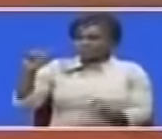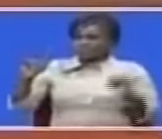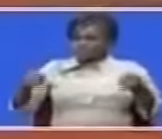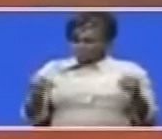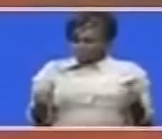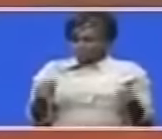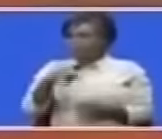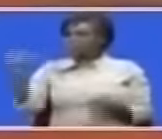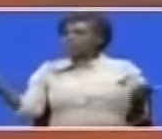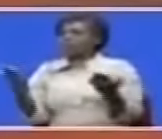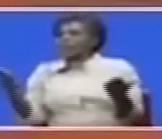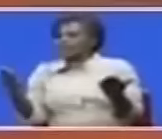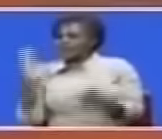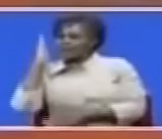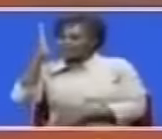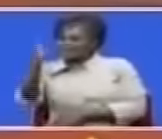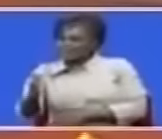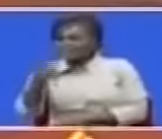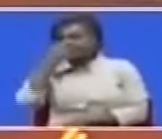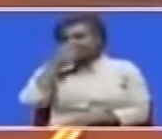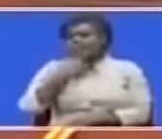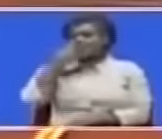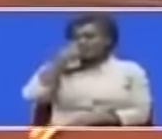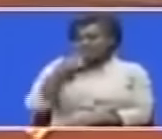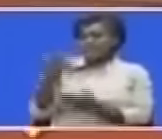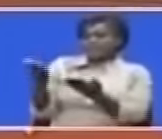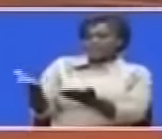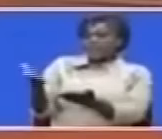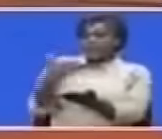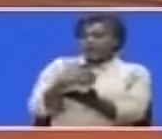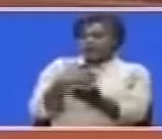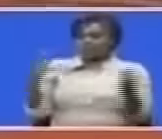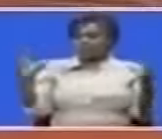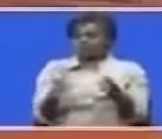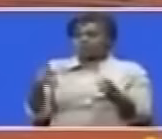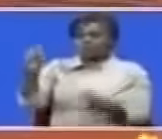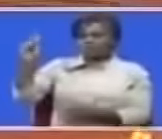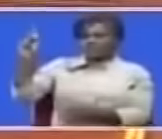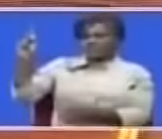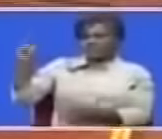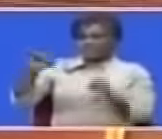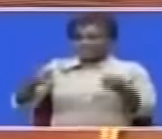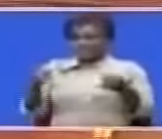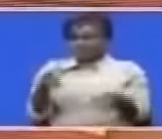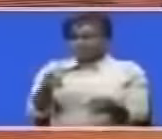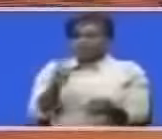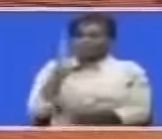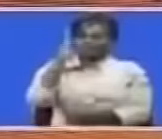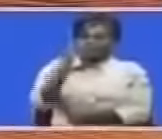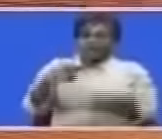News tutakuwa tunaelekea moja kwa moja hadi Tanzania, ambapo tuko na kikosi chetu cha KTN News ambao